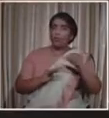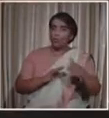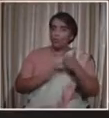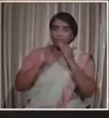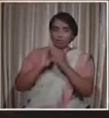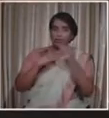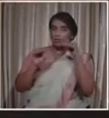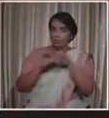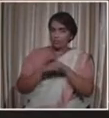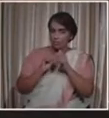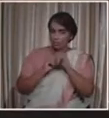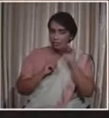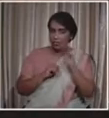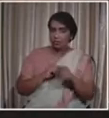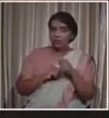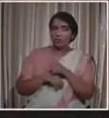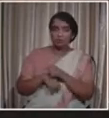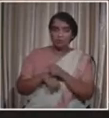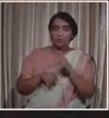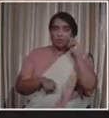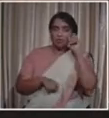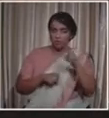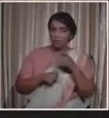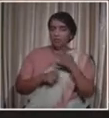அதற்கூடாக அவர்களுக்கான